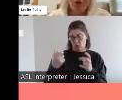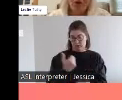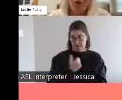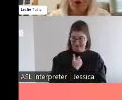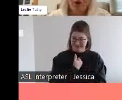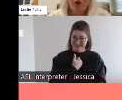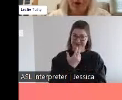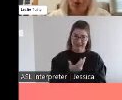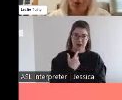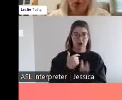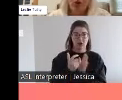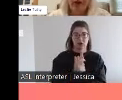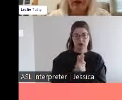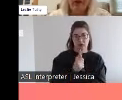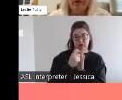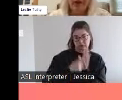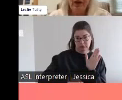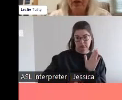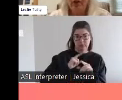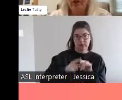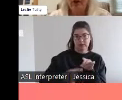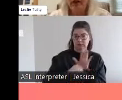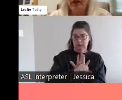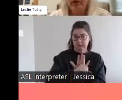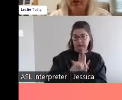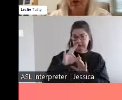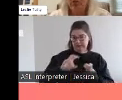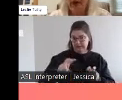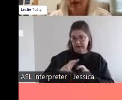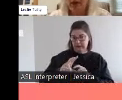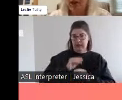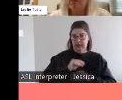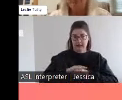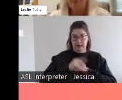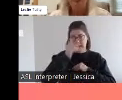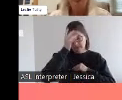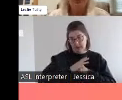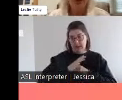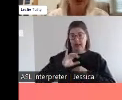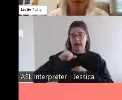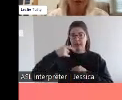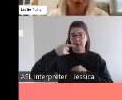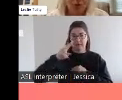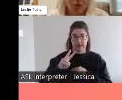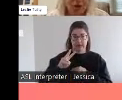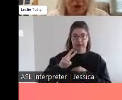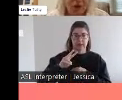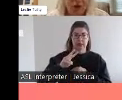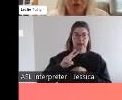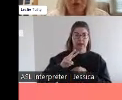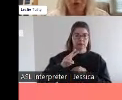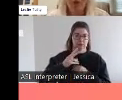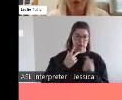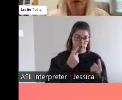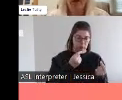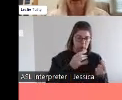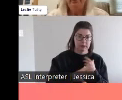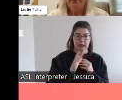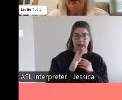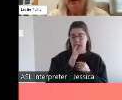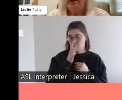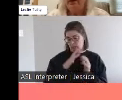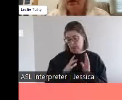cite moi-même. Il s'agit d'un article que j'ai écrit qui s'appelle « Identifier, évaluer